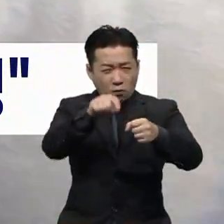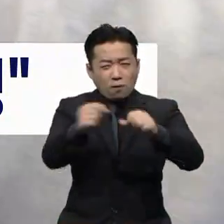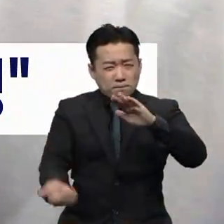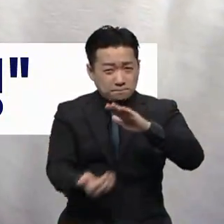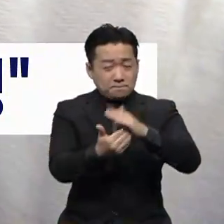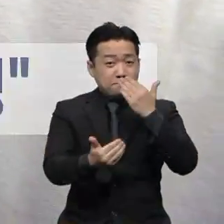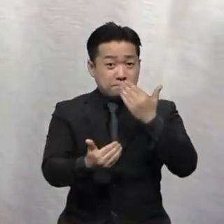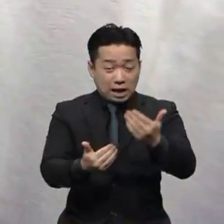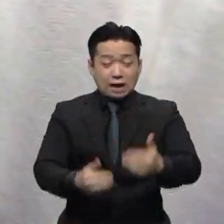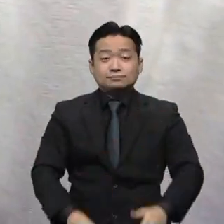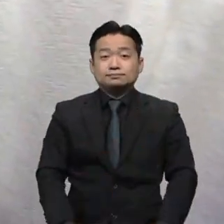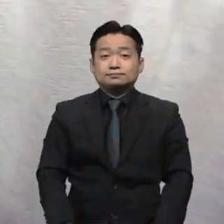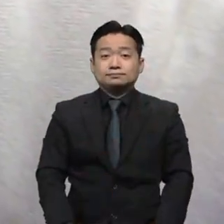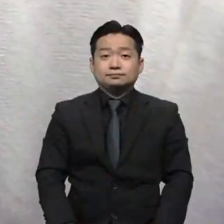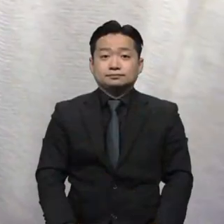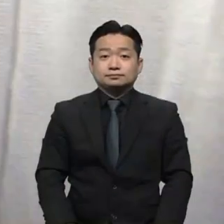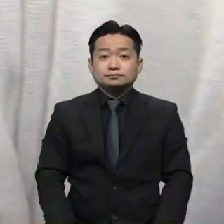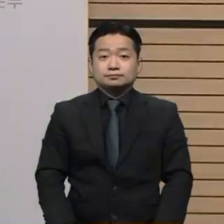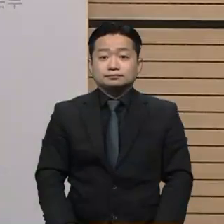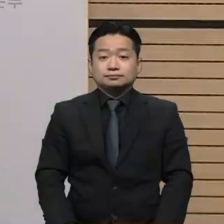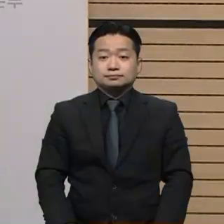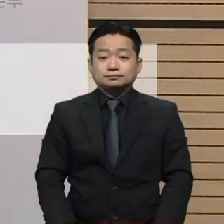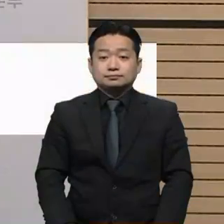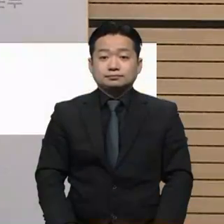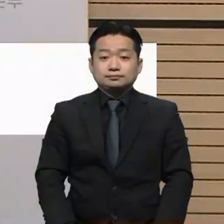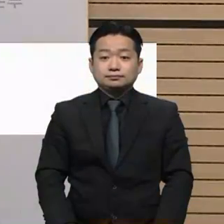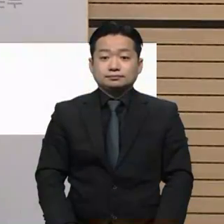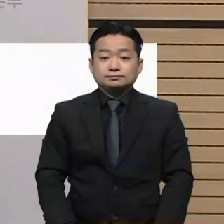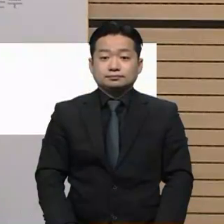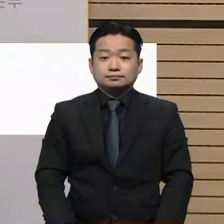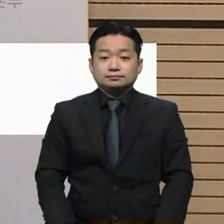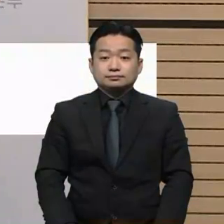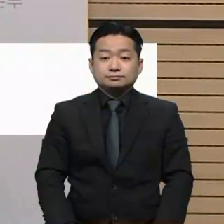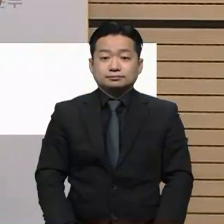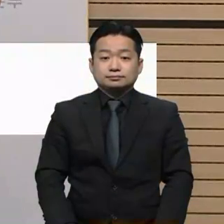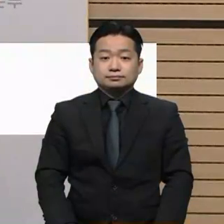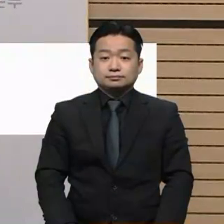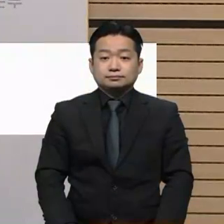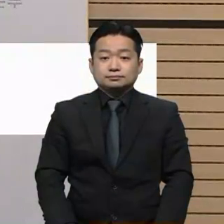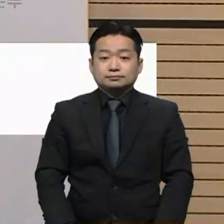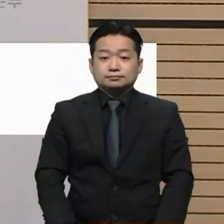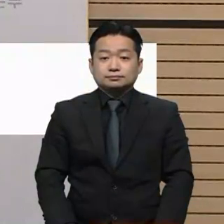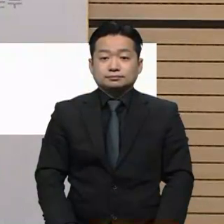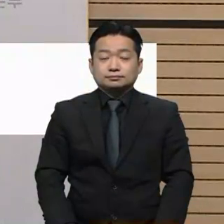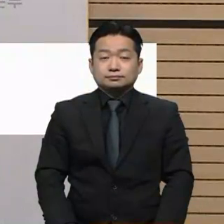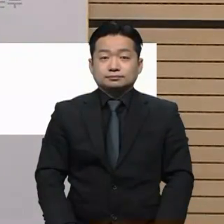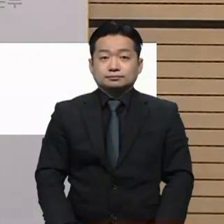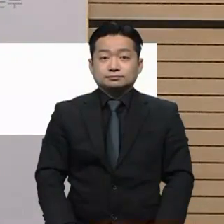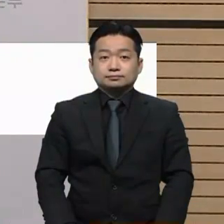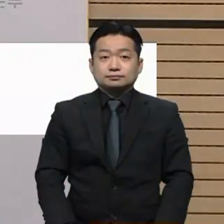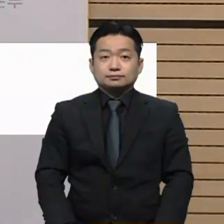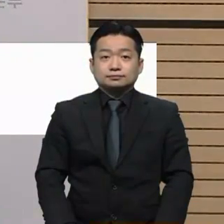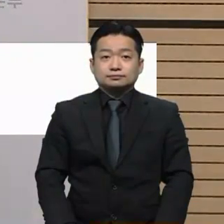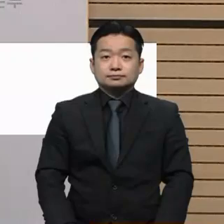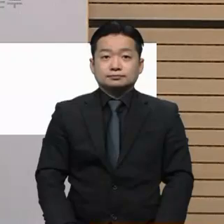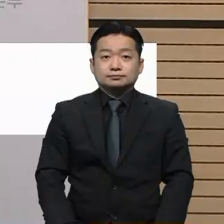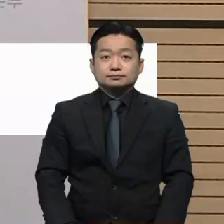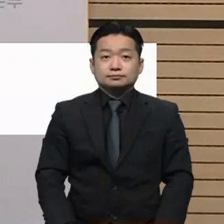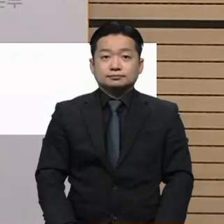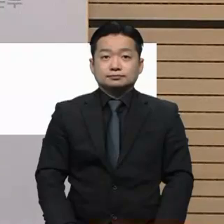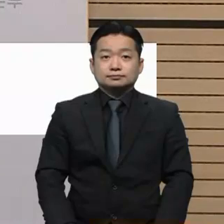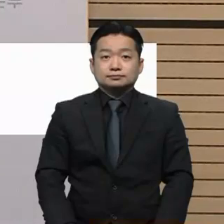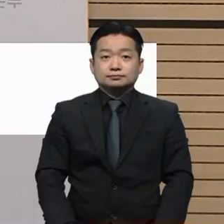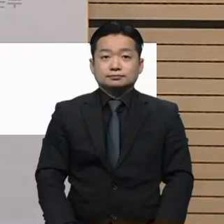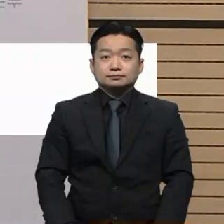전부는 판단하고 있습니다 접종 완료 자 기준으로는 10월 첫주 층 예 50% 비유 를 넘어설 것으로